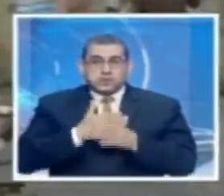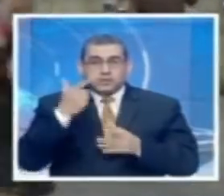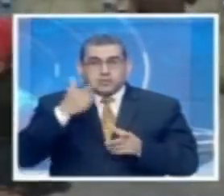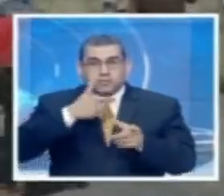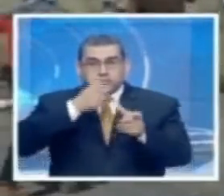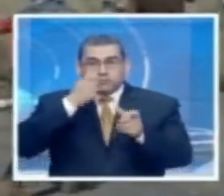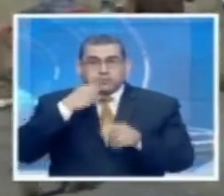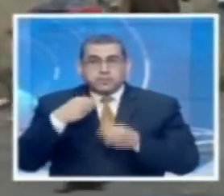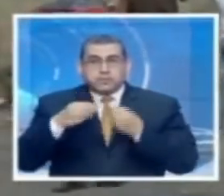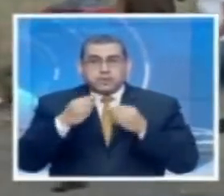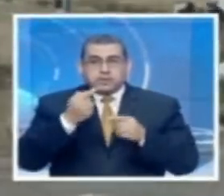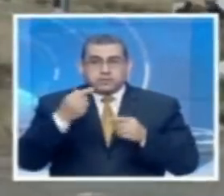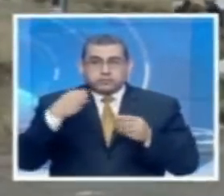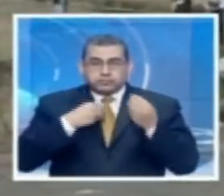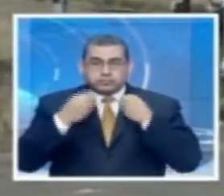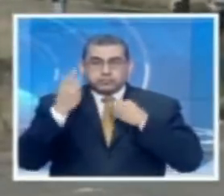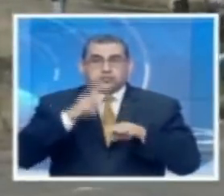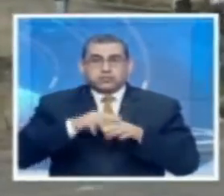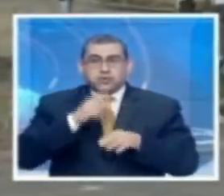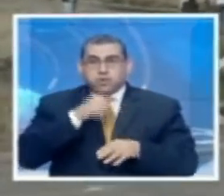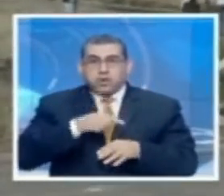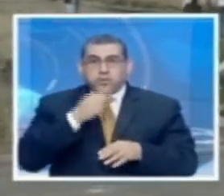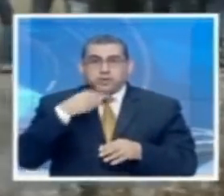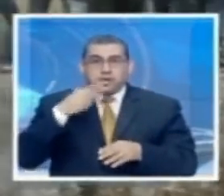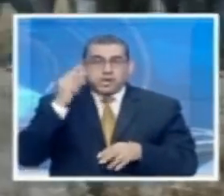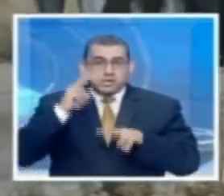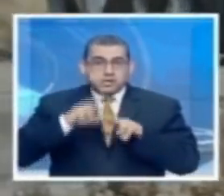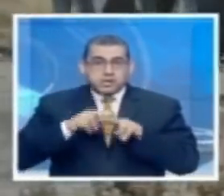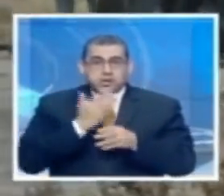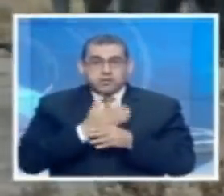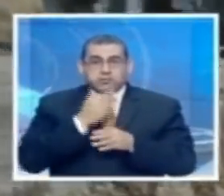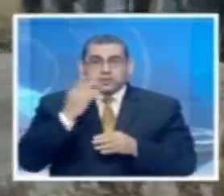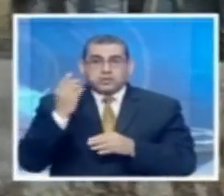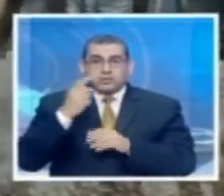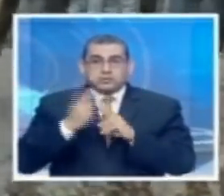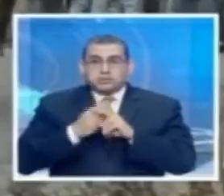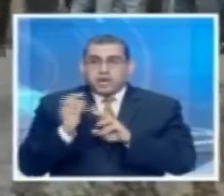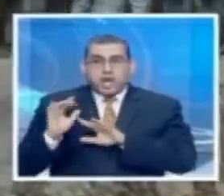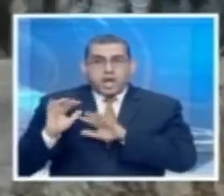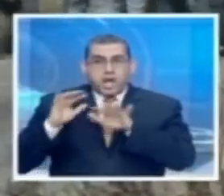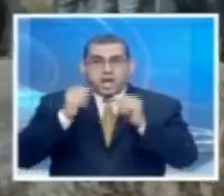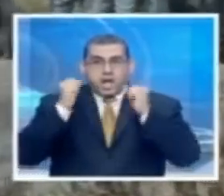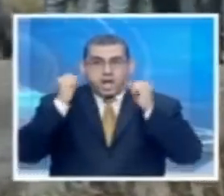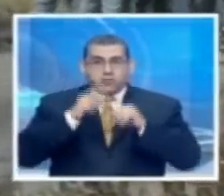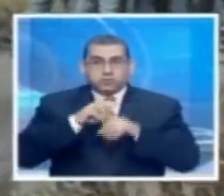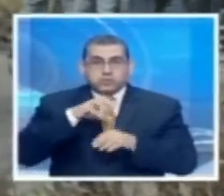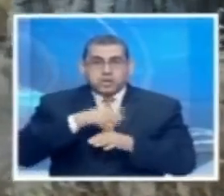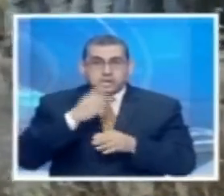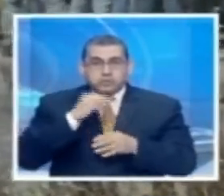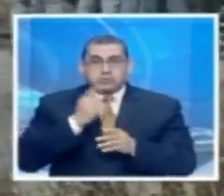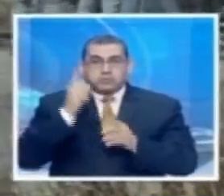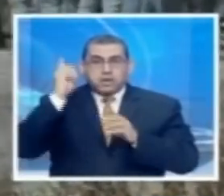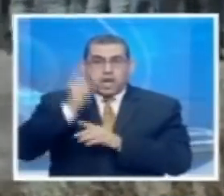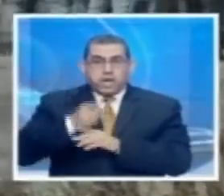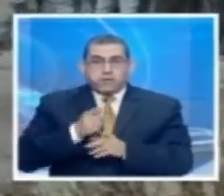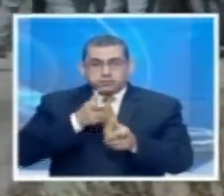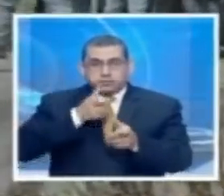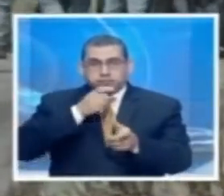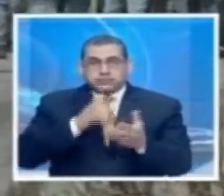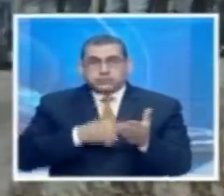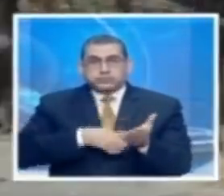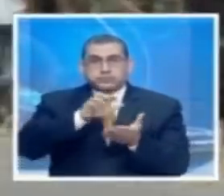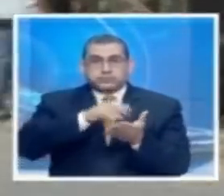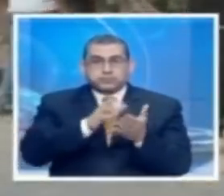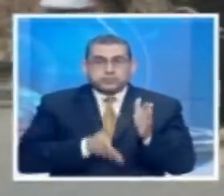بالرصاص المطاطي. وقامت قوات الاحتلال الإسرائيلي مسيرة انطلقت من قرية العقبة نحو